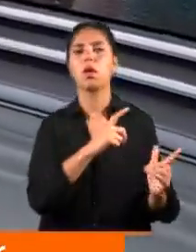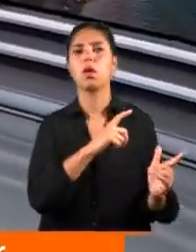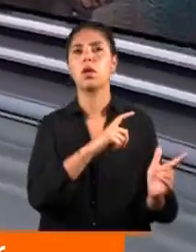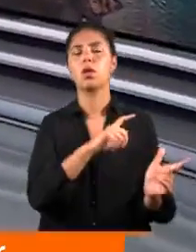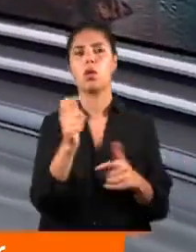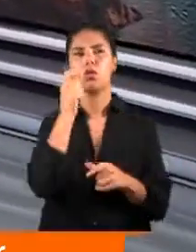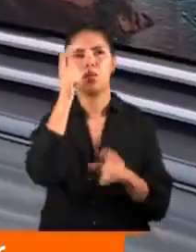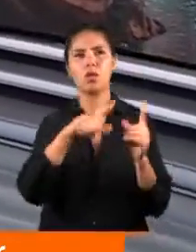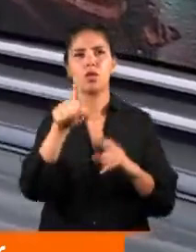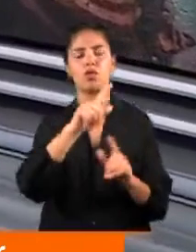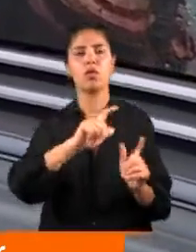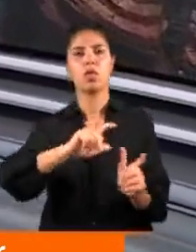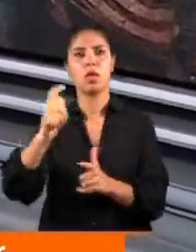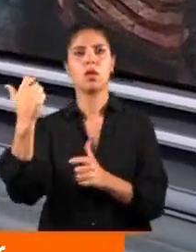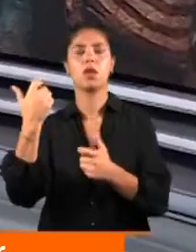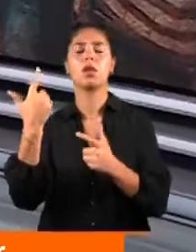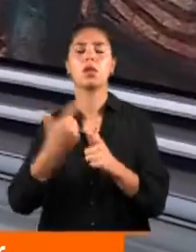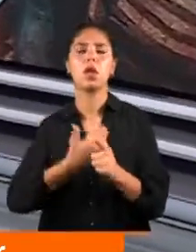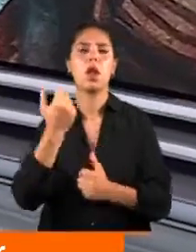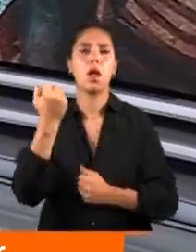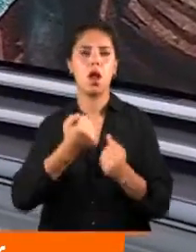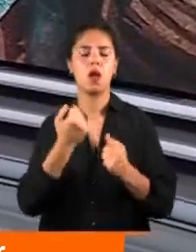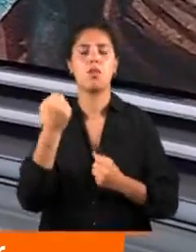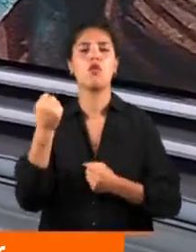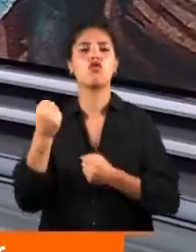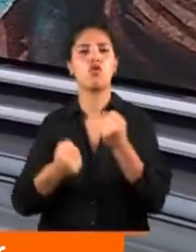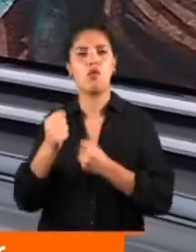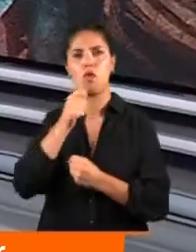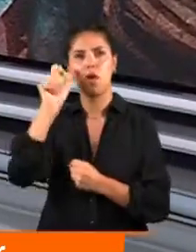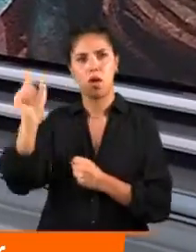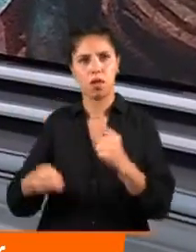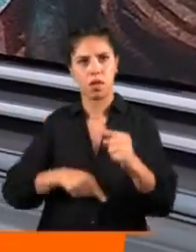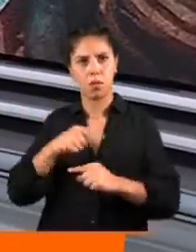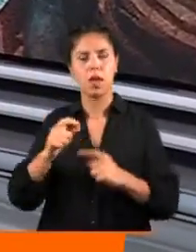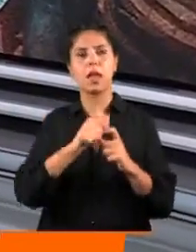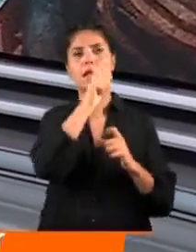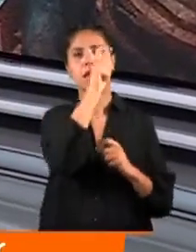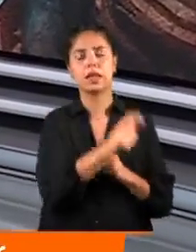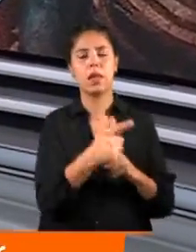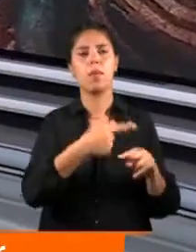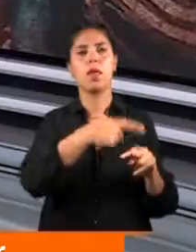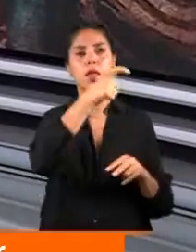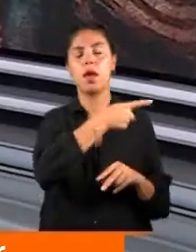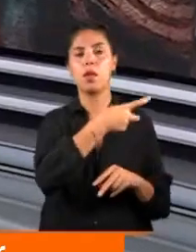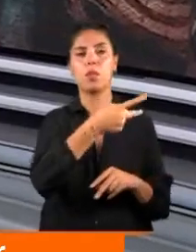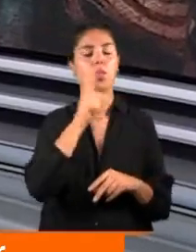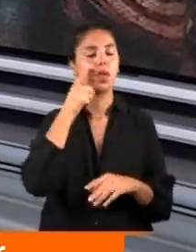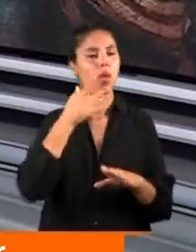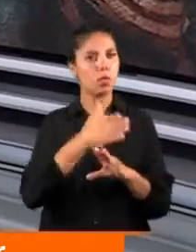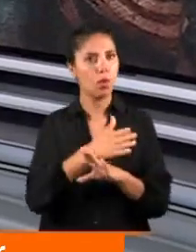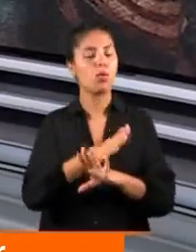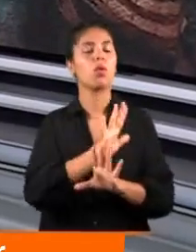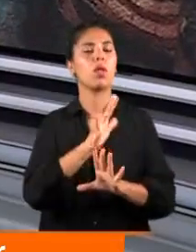şehirden diğerine taşımak için kiralık araç ve şoför arıyorlar. Samet Öztaylan ve Arif Soner Kalkan bu iddianın aslı olup olmadığını araştırdı